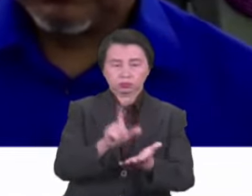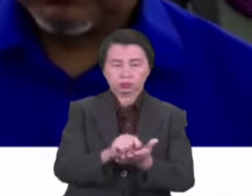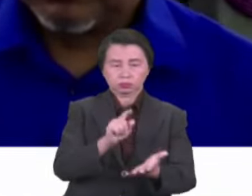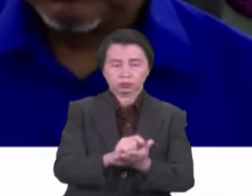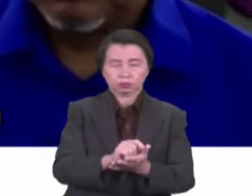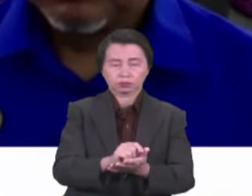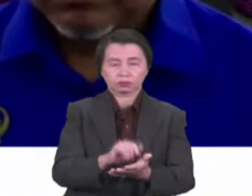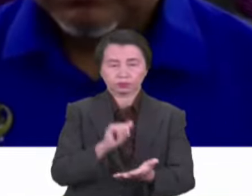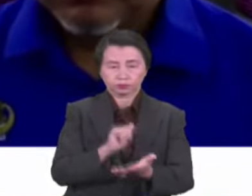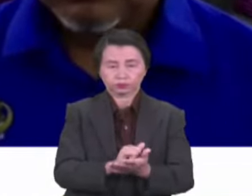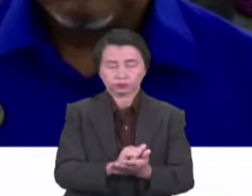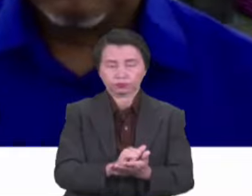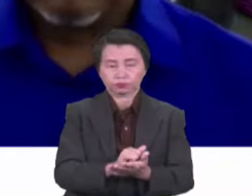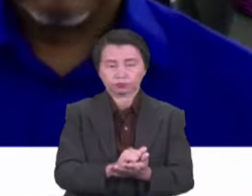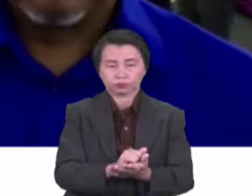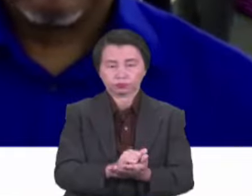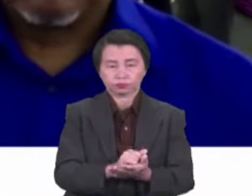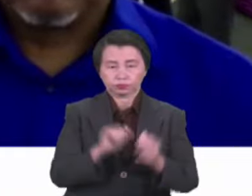itu dapat